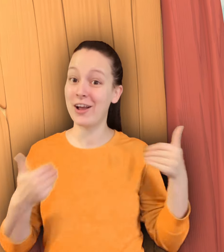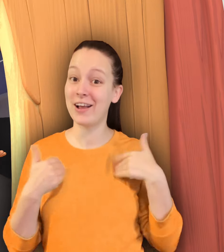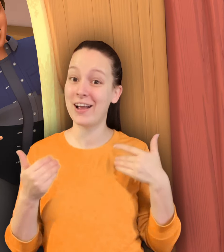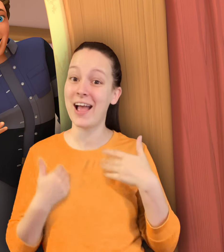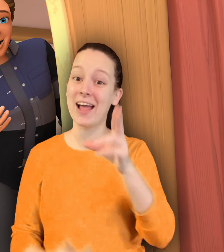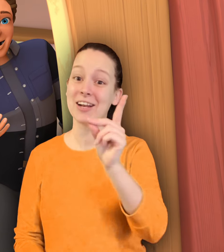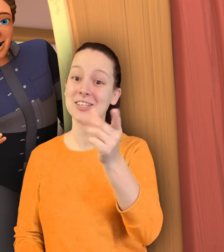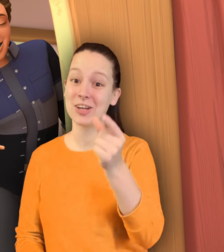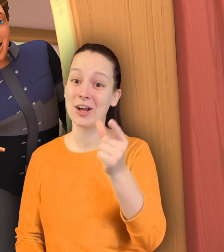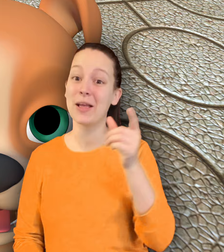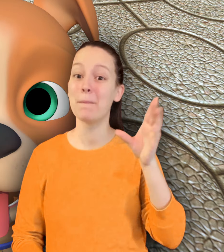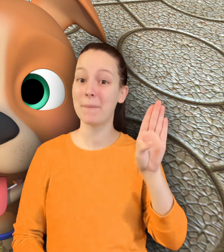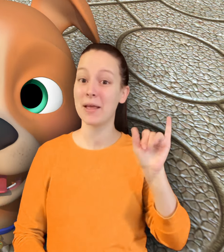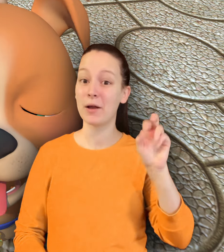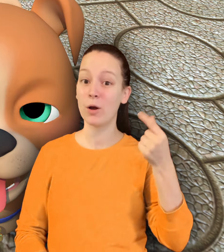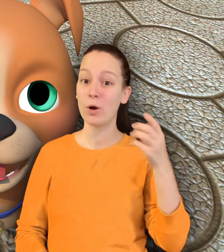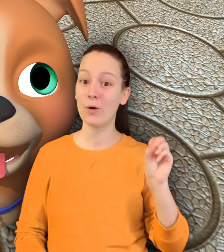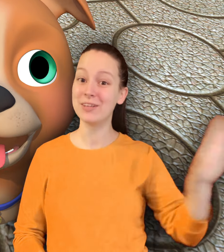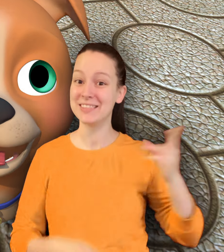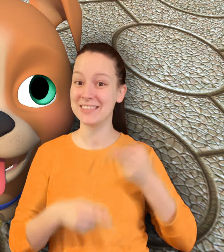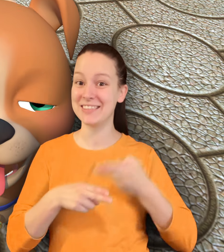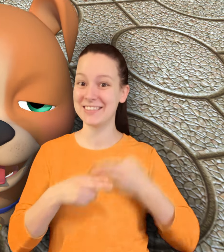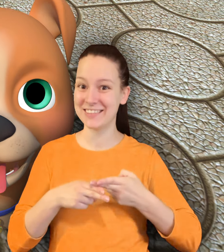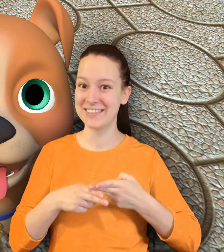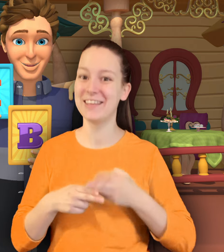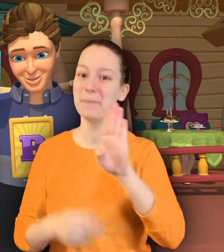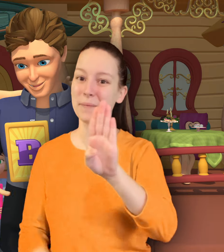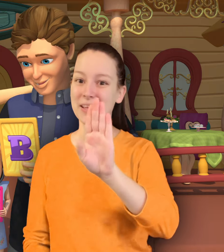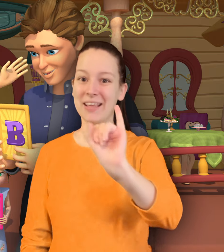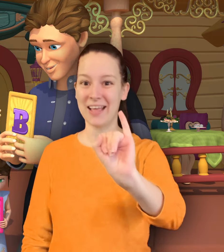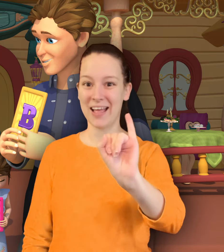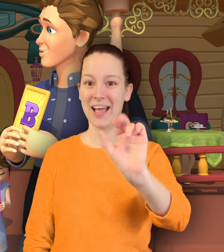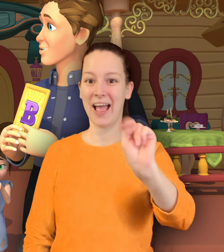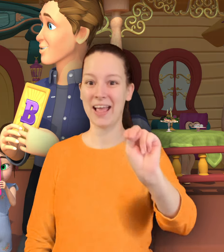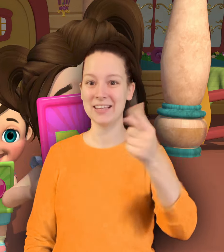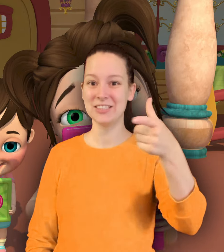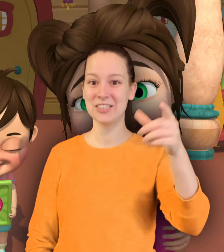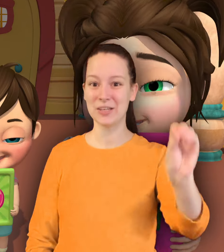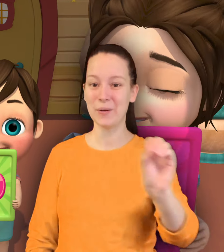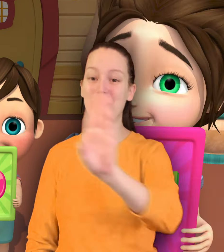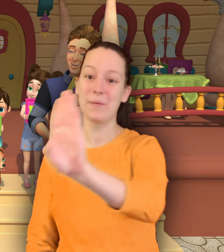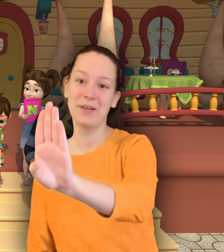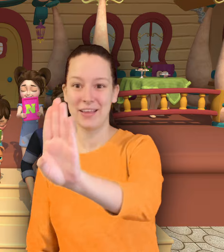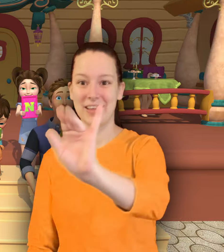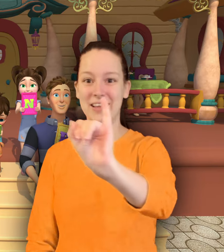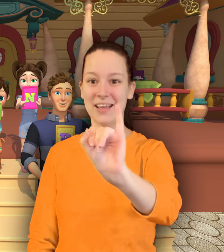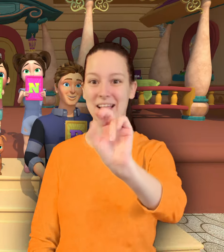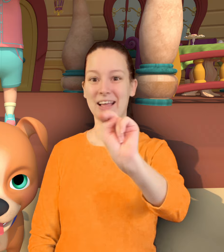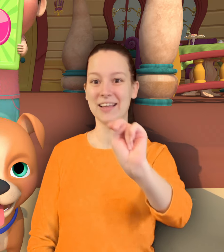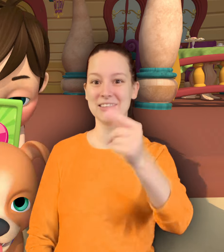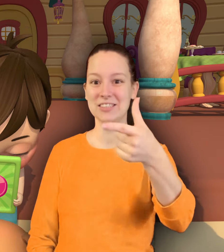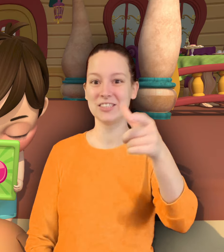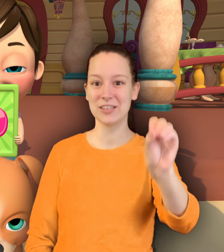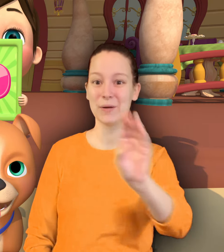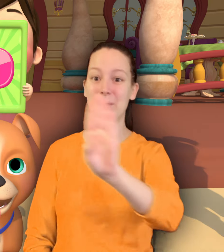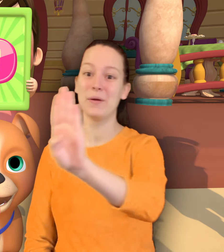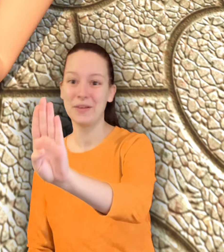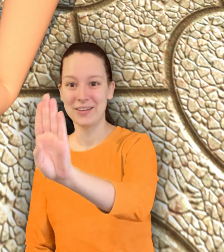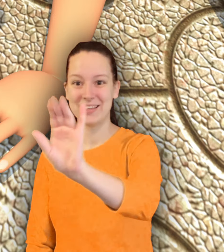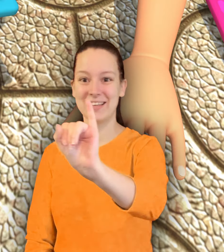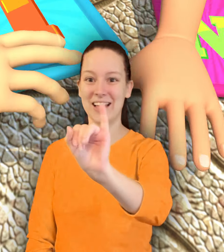ノブのワンの名前はビンゴBNGO